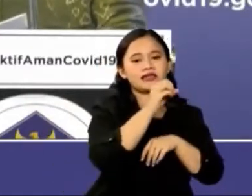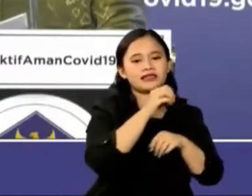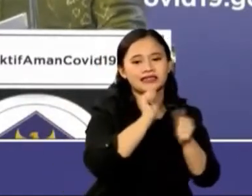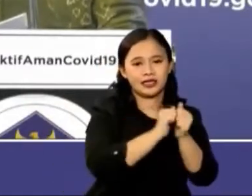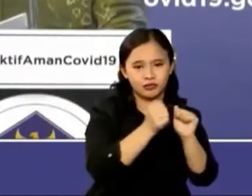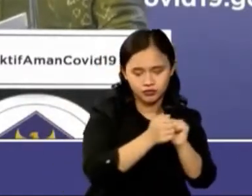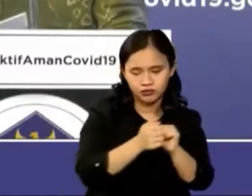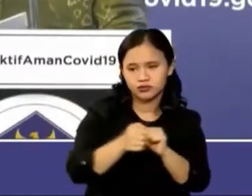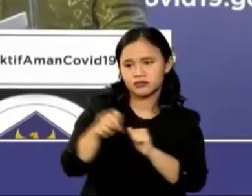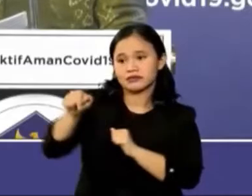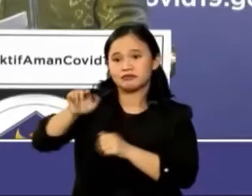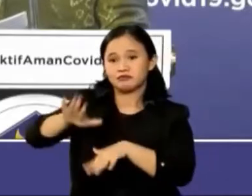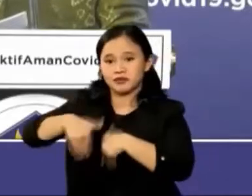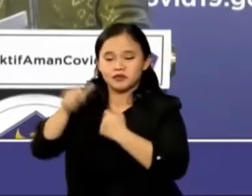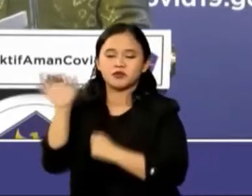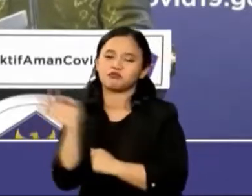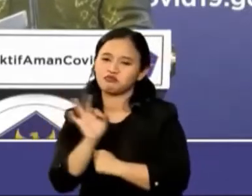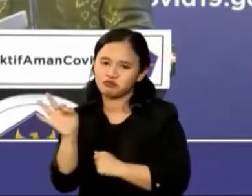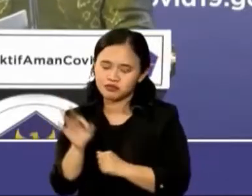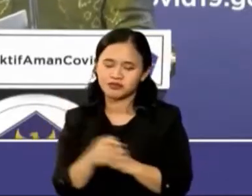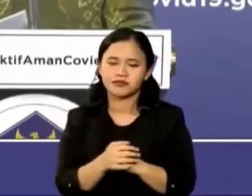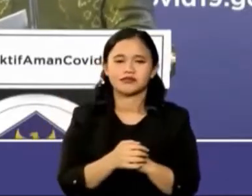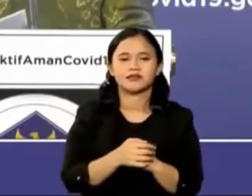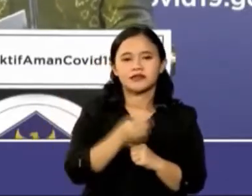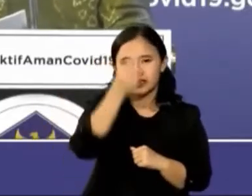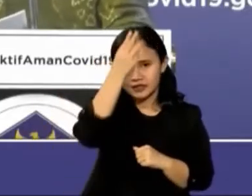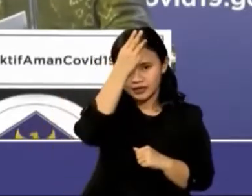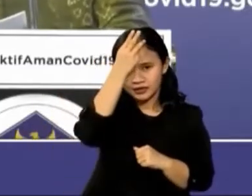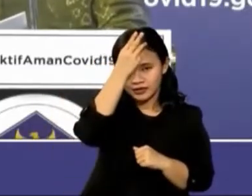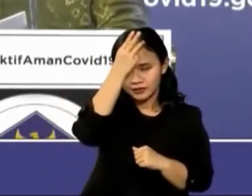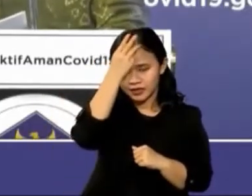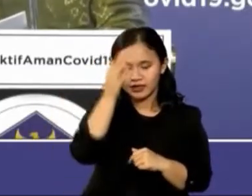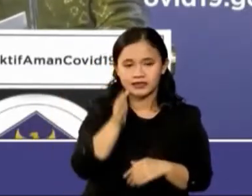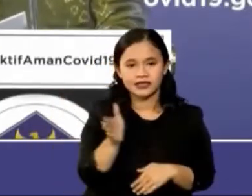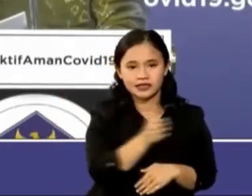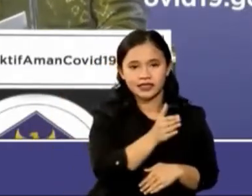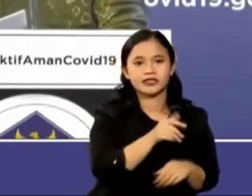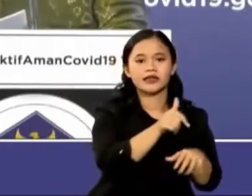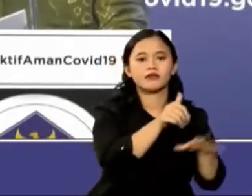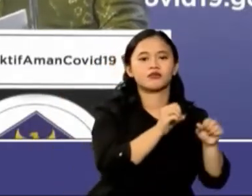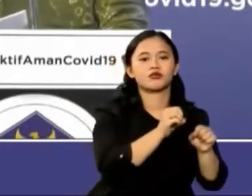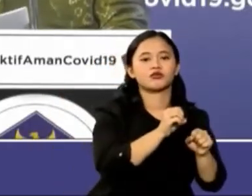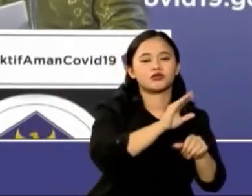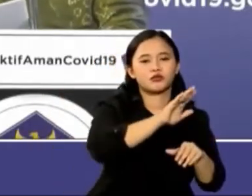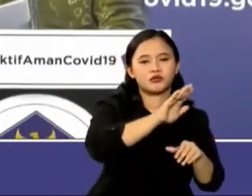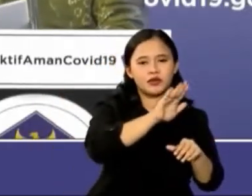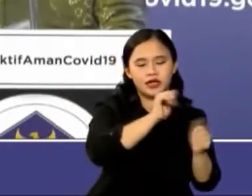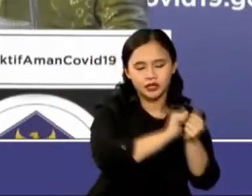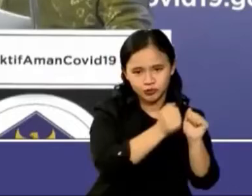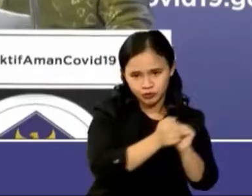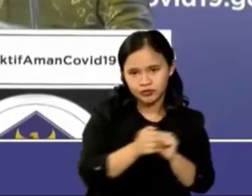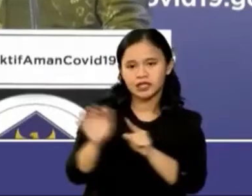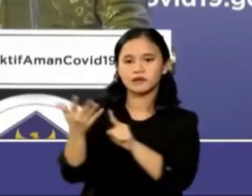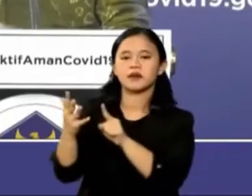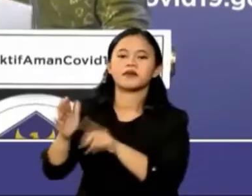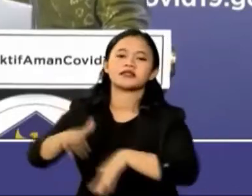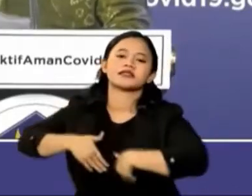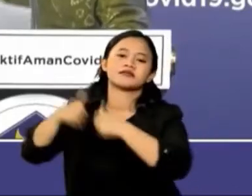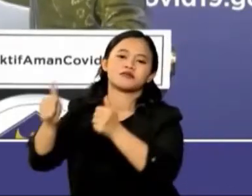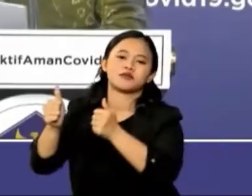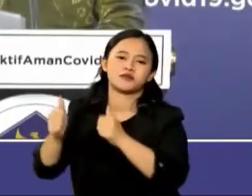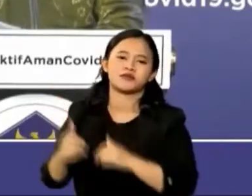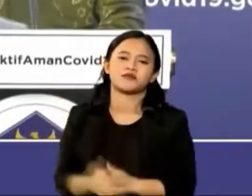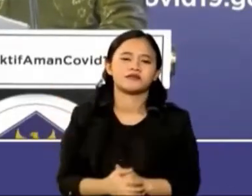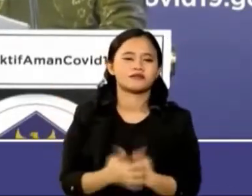sembuh. Kalimantan Selatan, 60 kasus dengan 15 sembuh. Kemudian ada 14